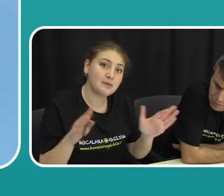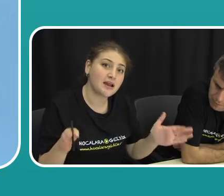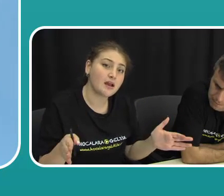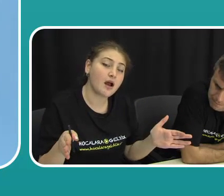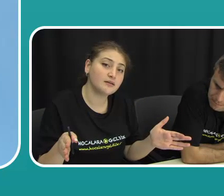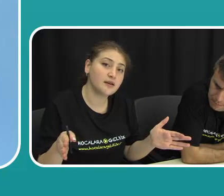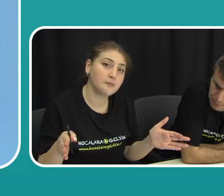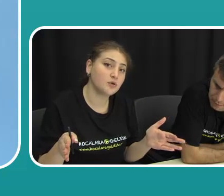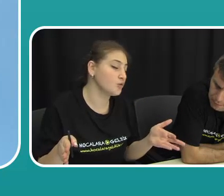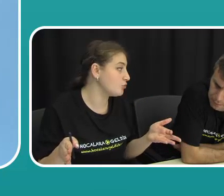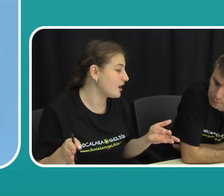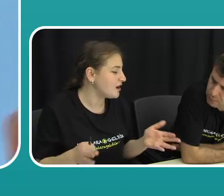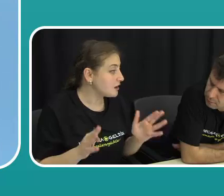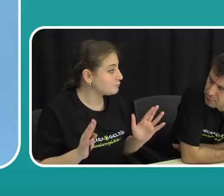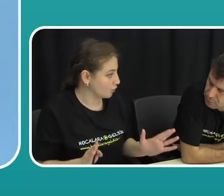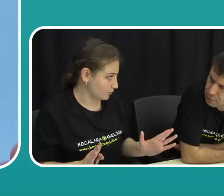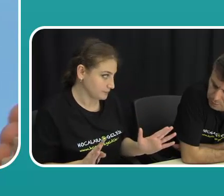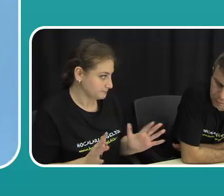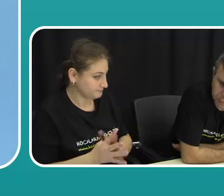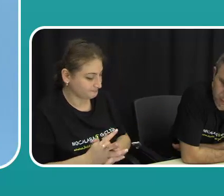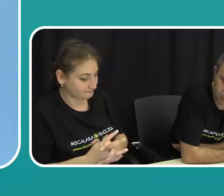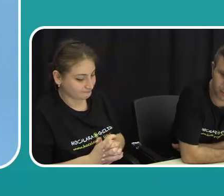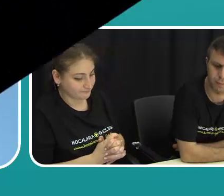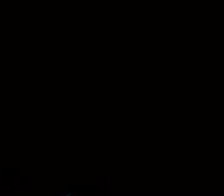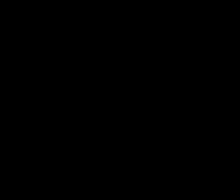betimlemeyle ayrılan en büyük yönü de bu Hı hı